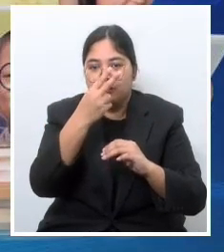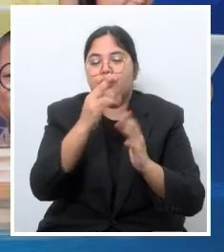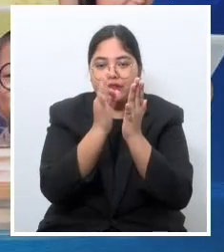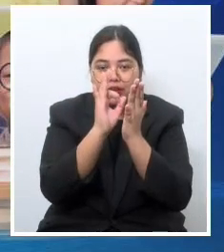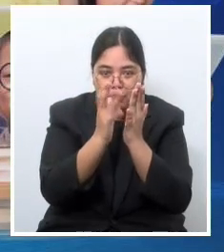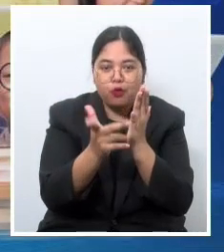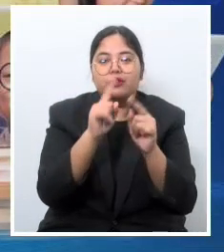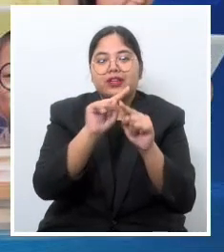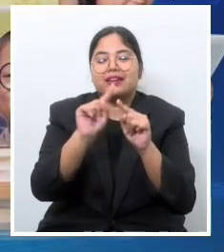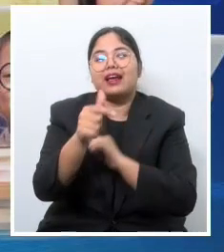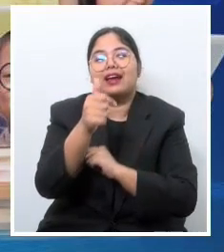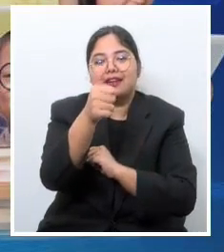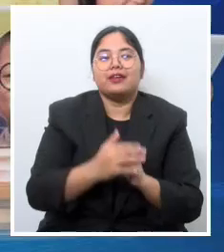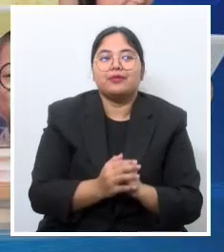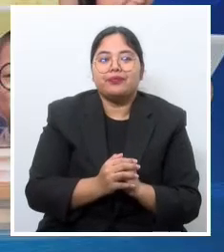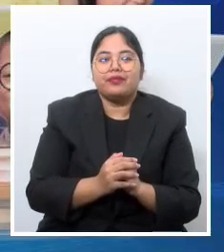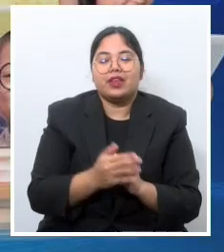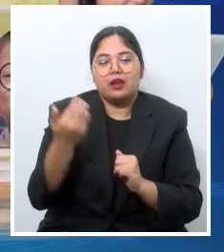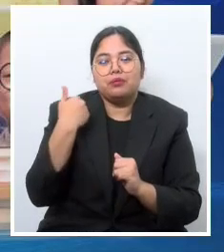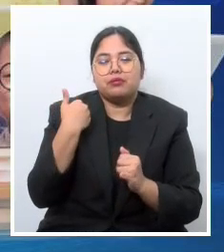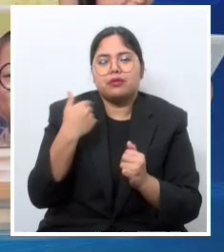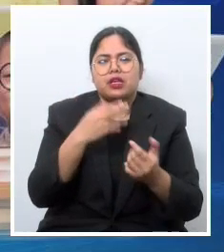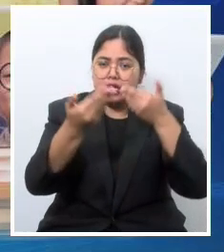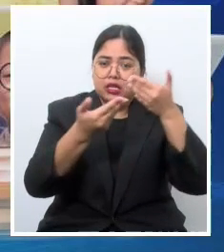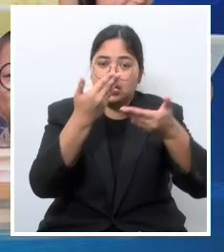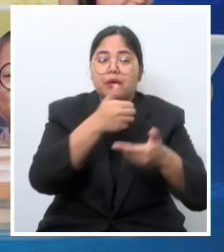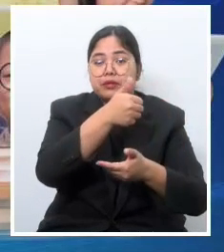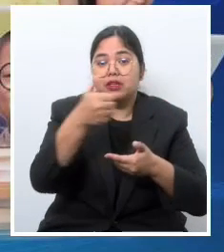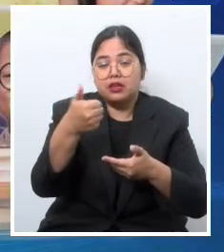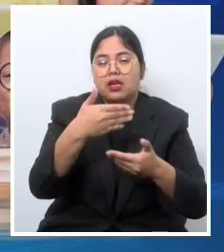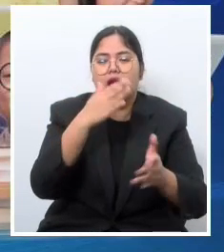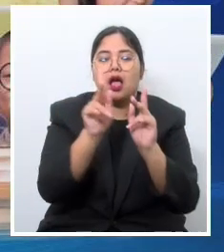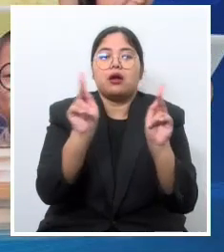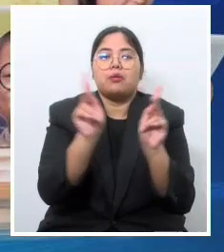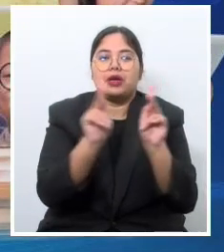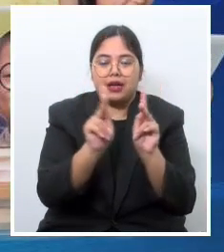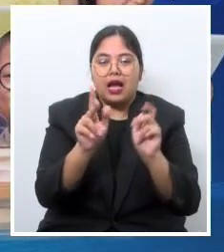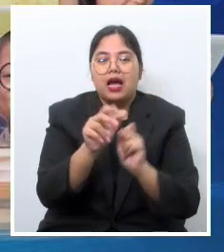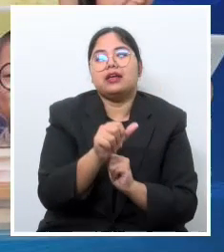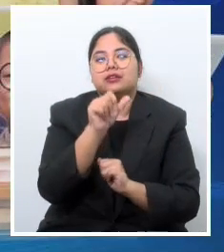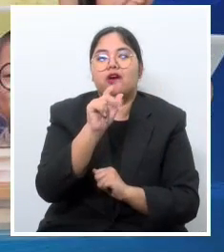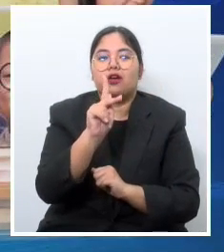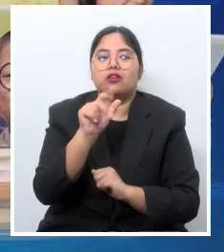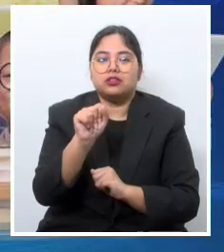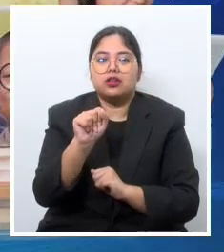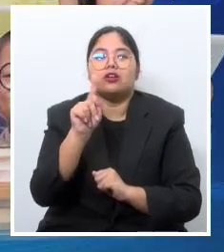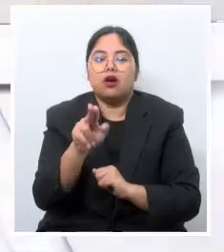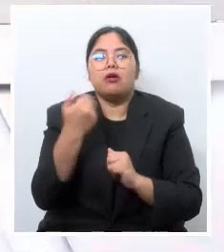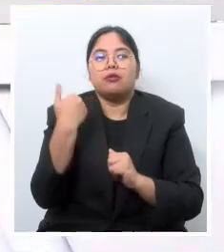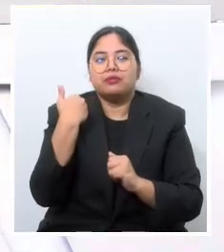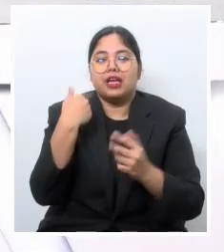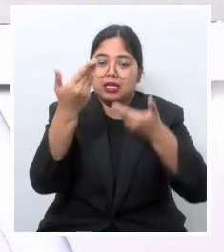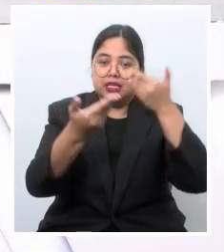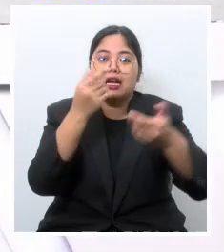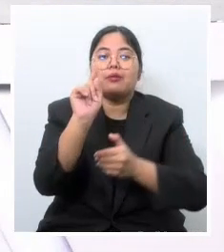นะคะและยังมีอีก1ึเรื่องราวค่ะกิจกรรมดีๆจากสำนักงานคณะกรรมการสกสคกันบ้างนะคะกับอีกหนึ่งกิจกรรมนะ